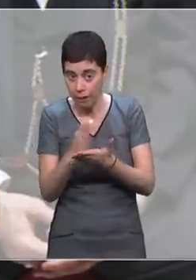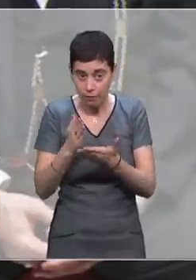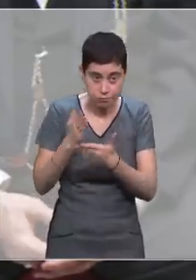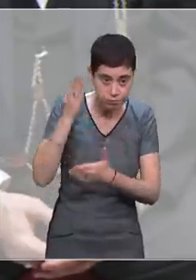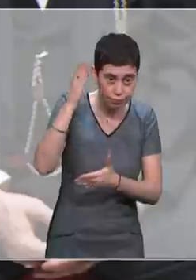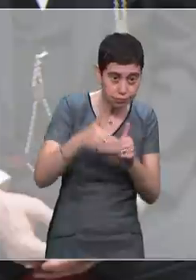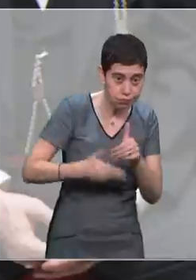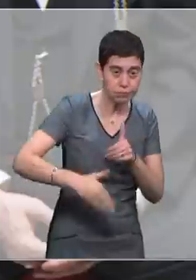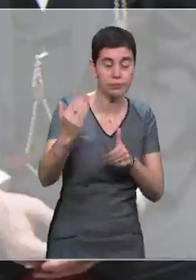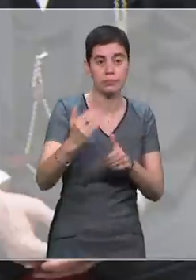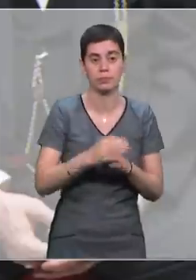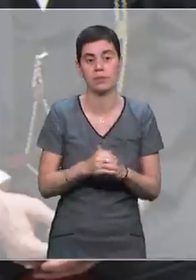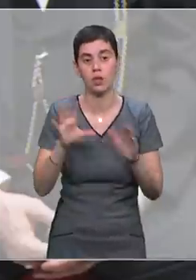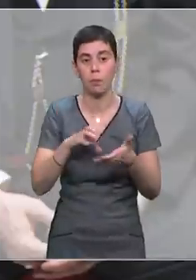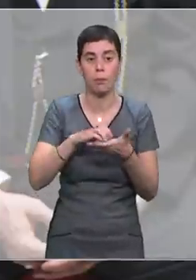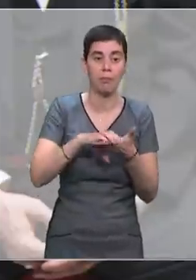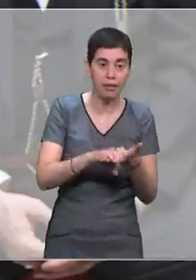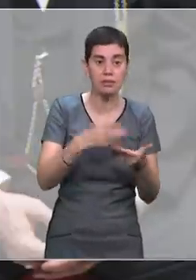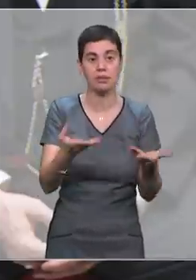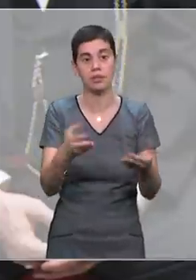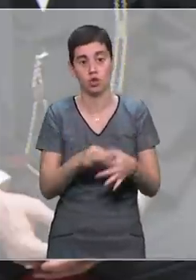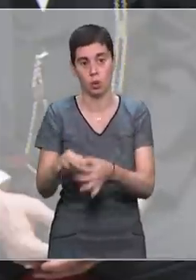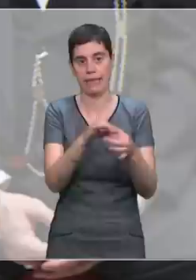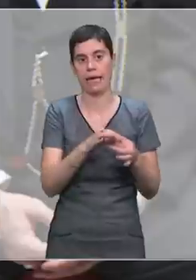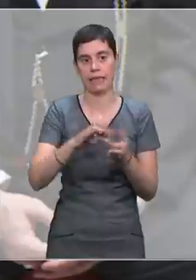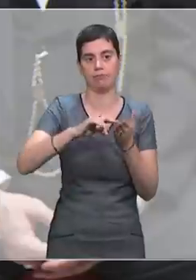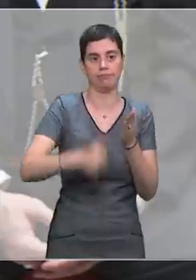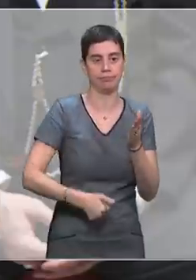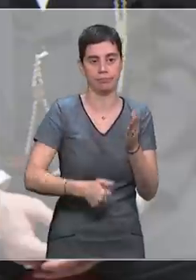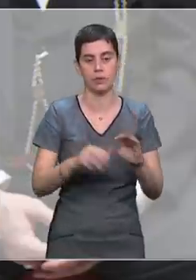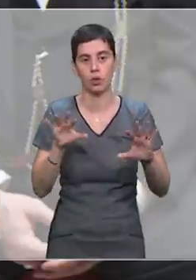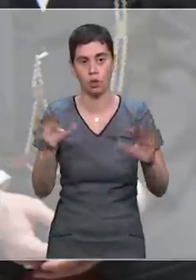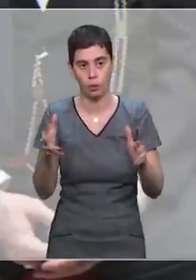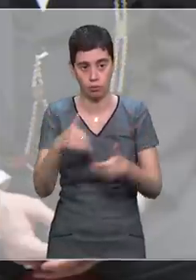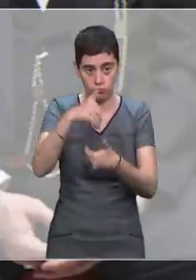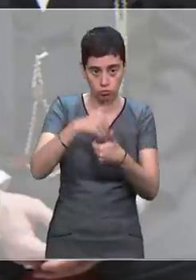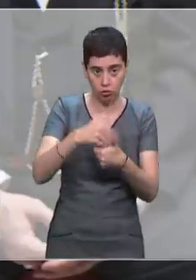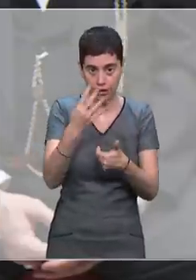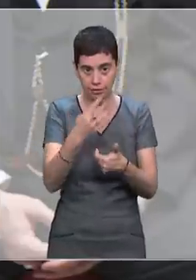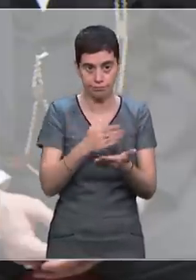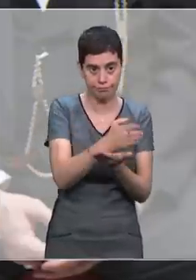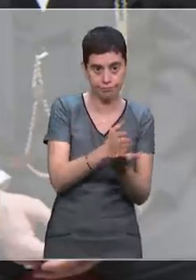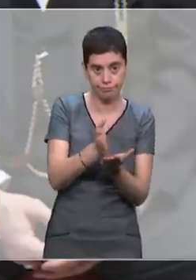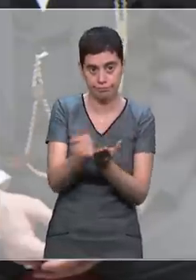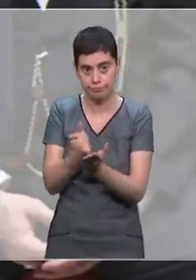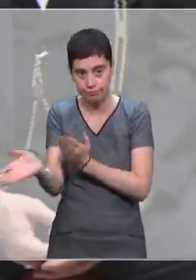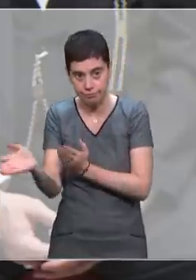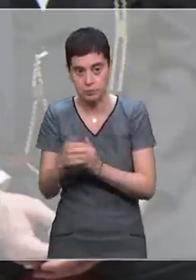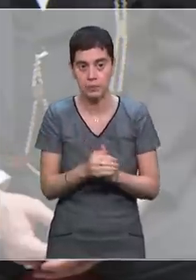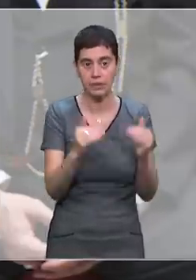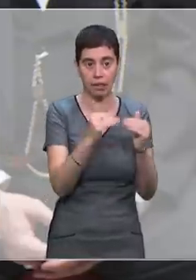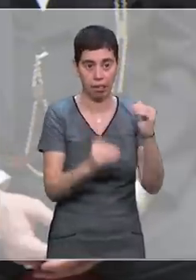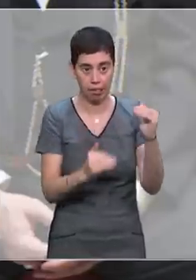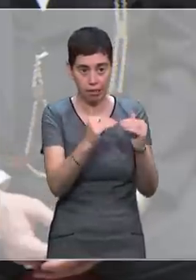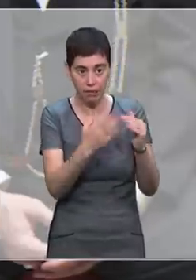se concrétisera par un pacte des solidarités structuré autour de quatre axes. La lutte contre les inégalités à